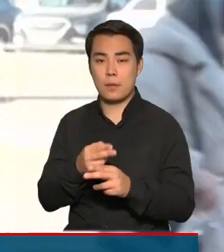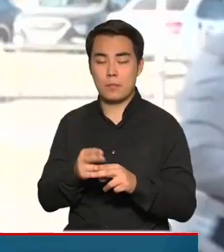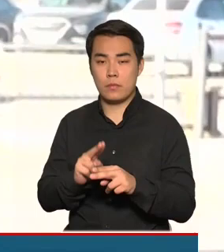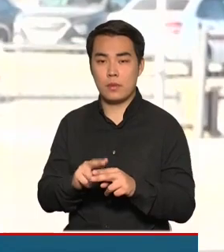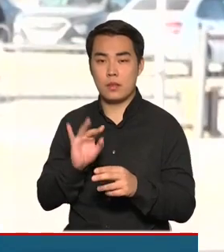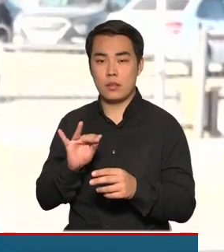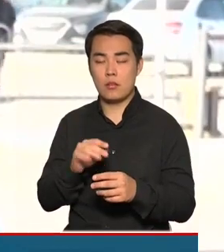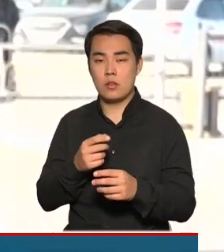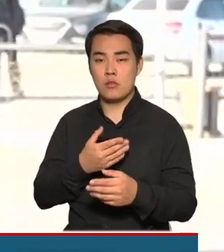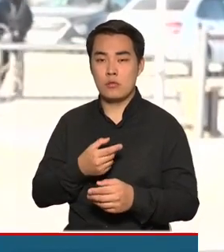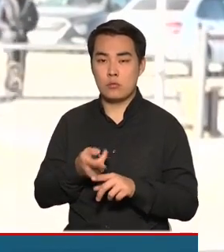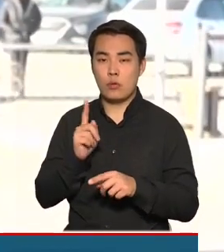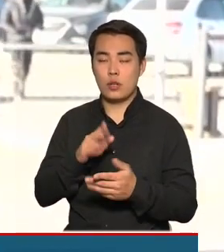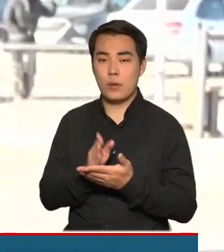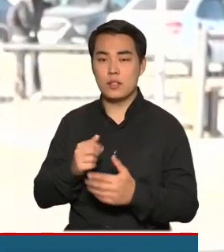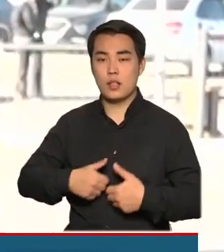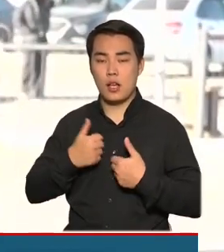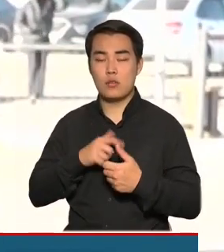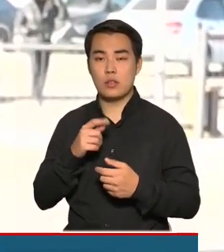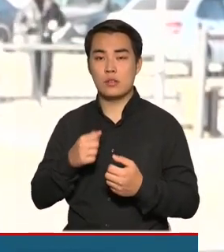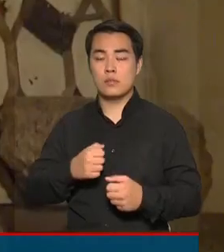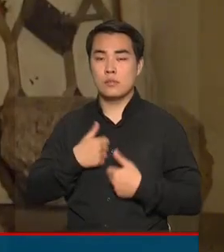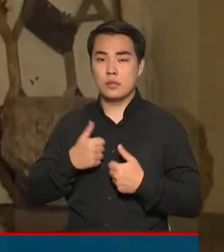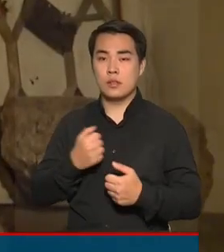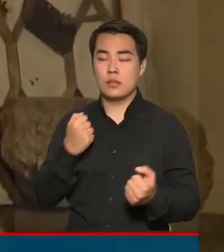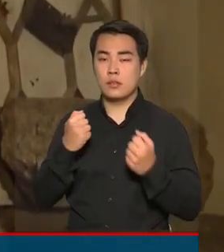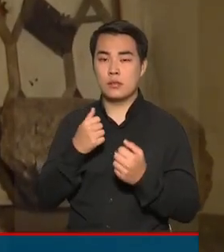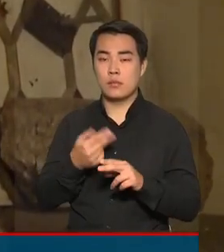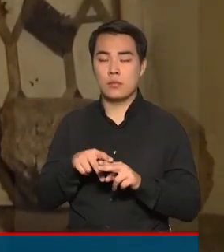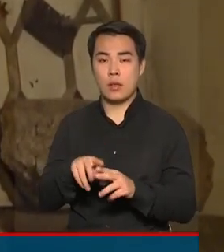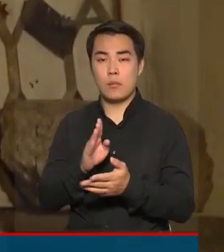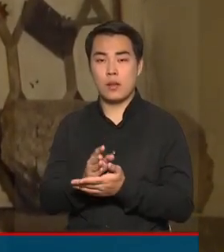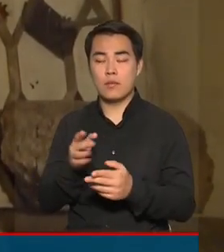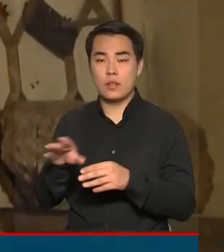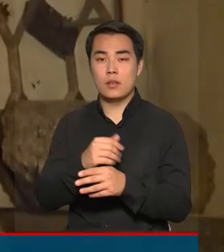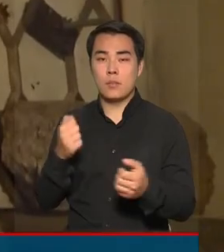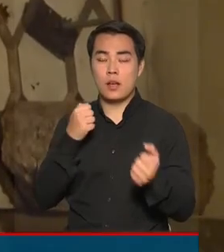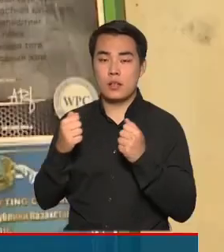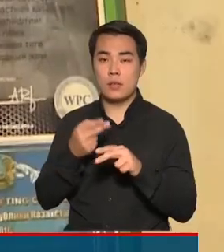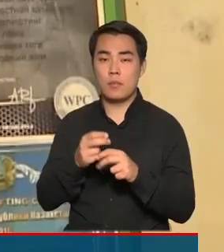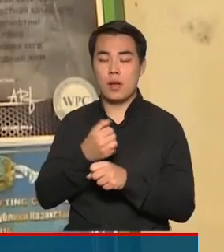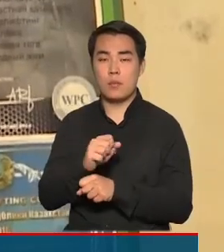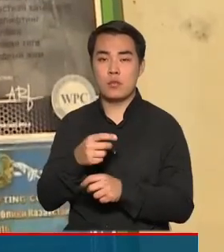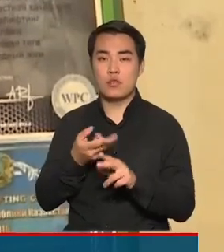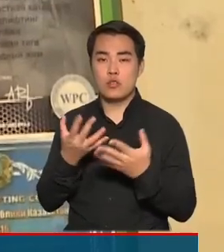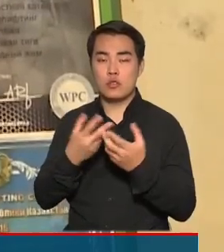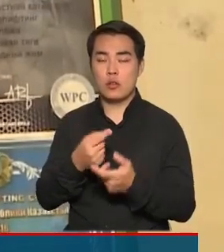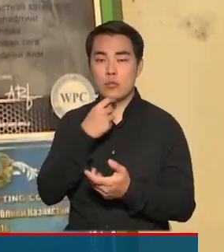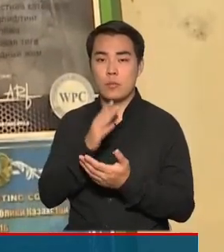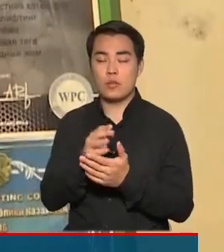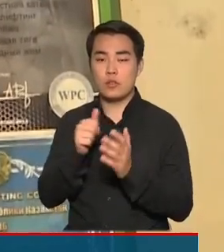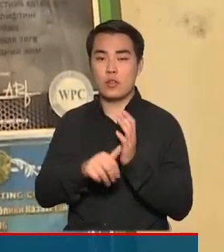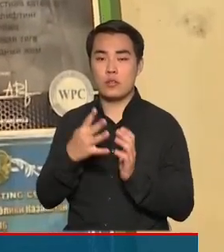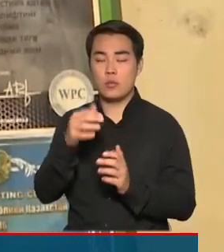И тоже старается, чтобы она тоже занималась спортом. Все спортивные победы перечесть трудно. К своим